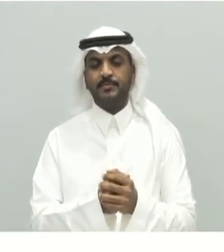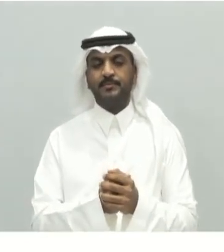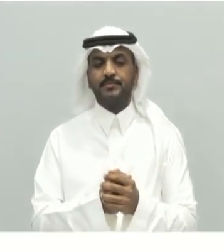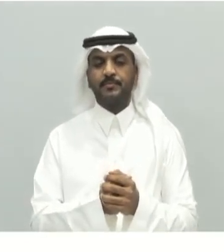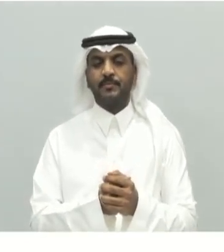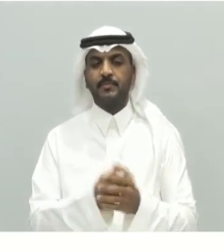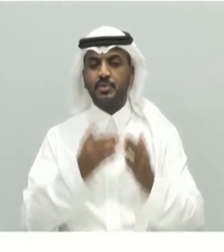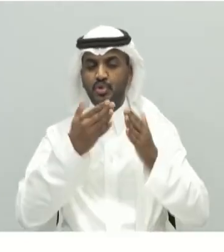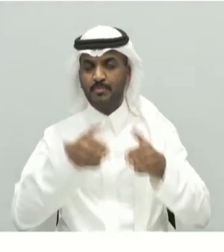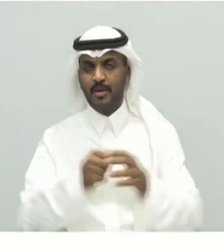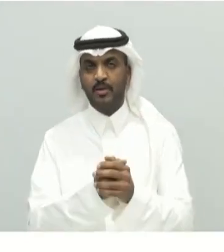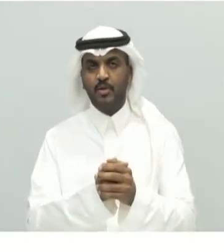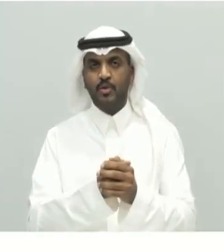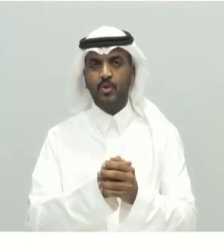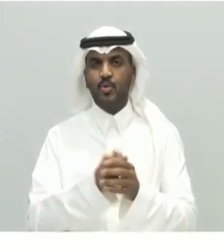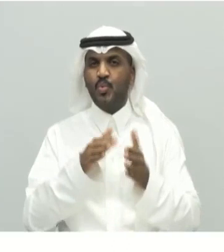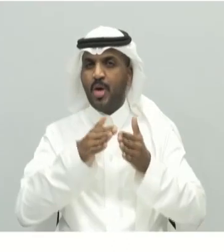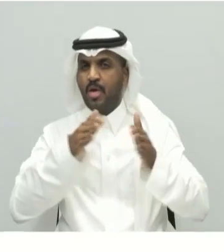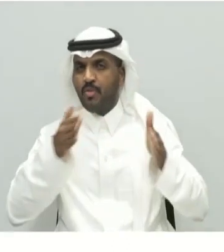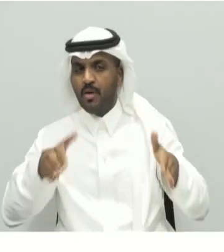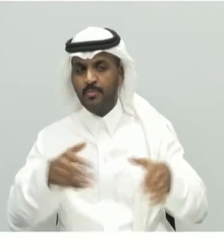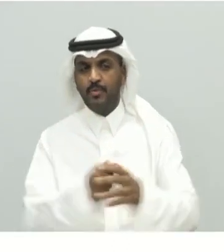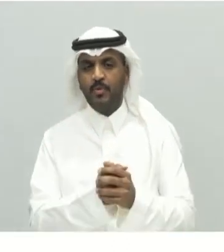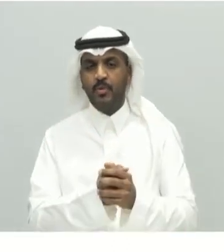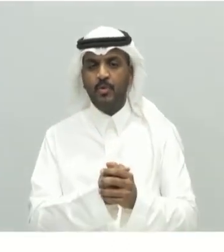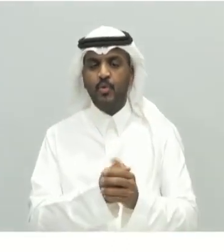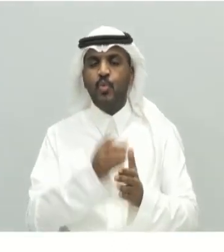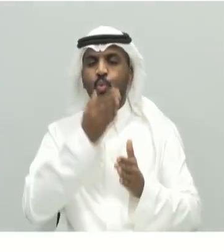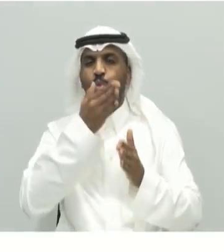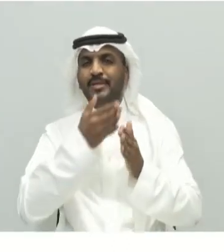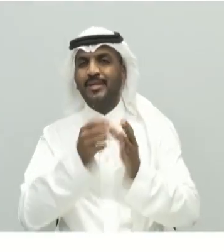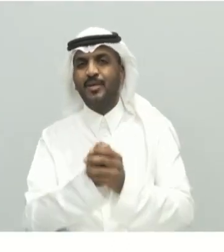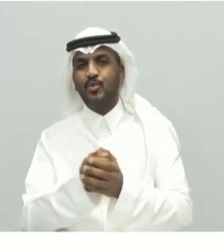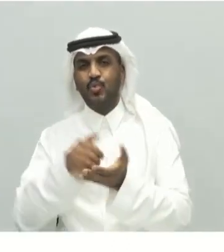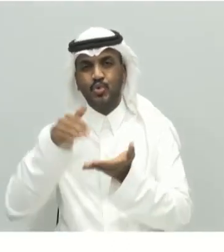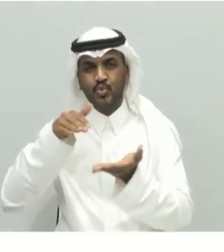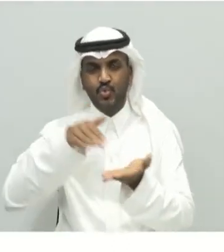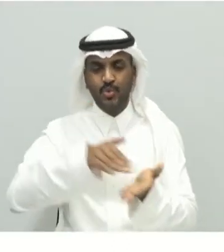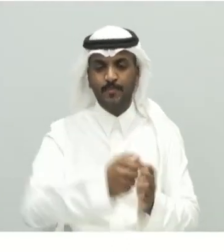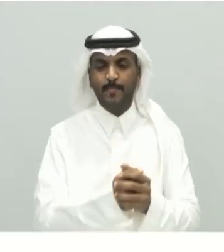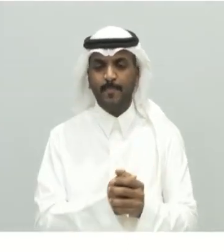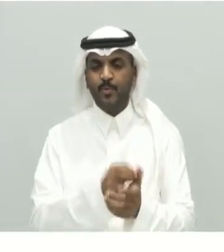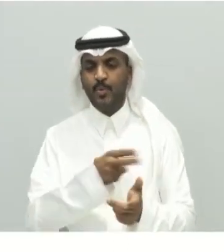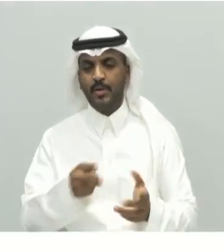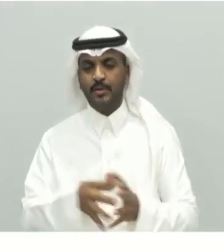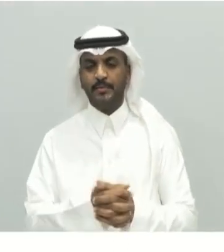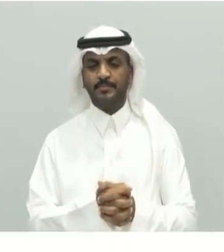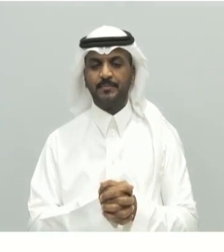الارضيه من جبال وهضاب وتلال وسهول